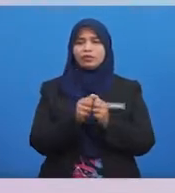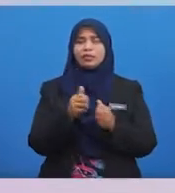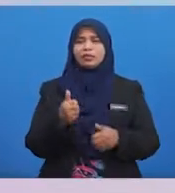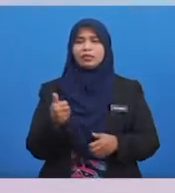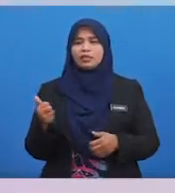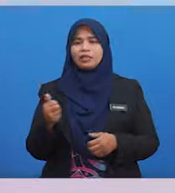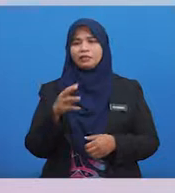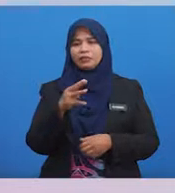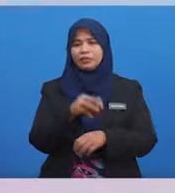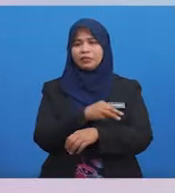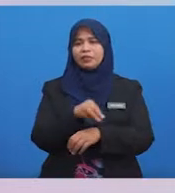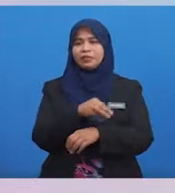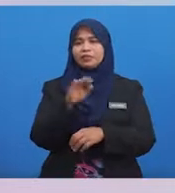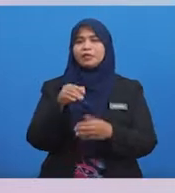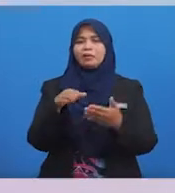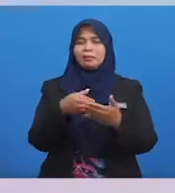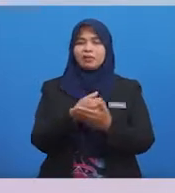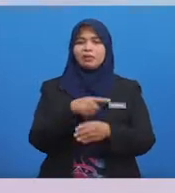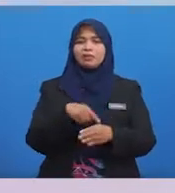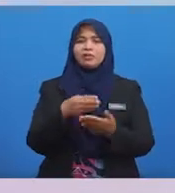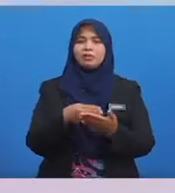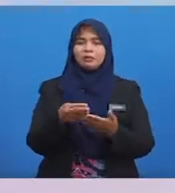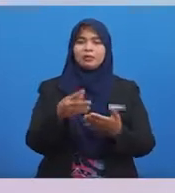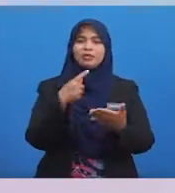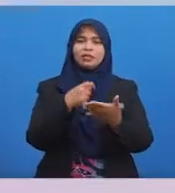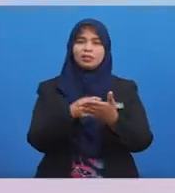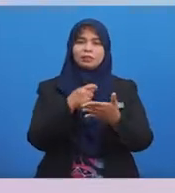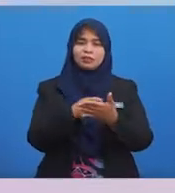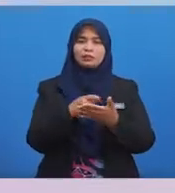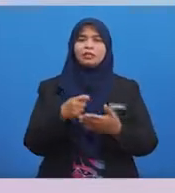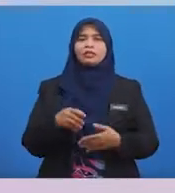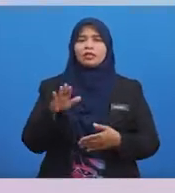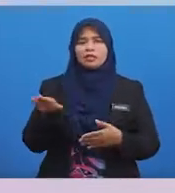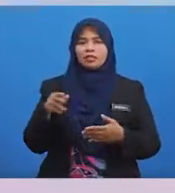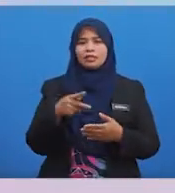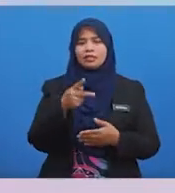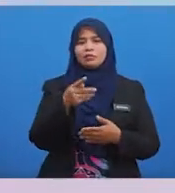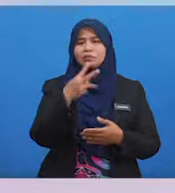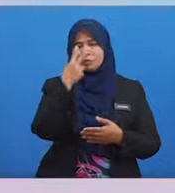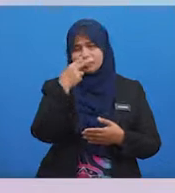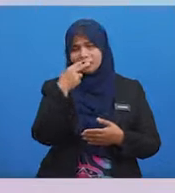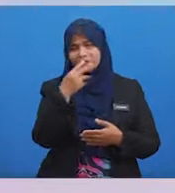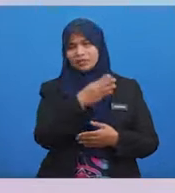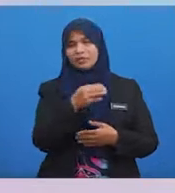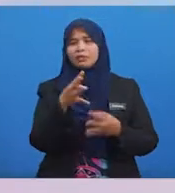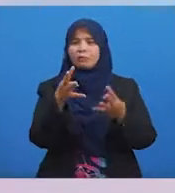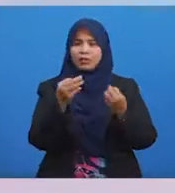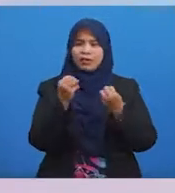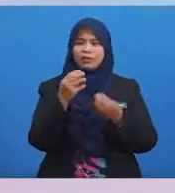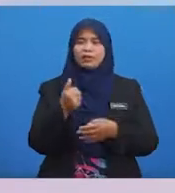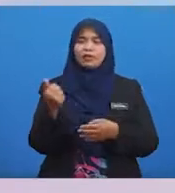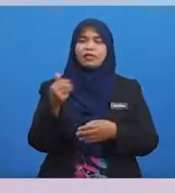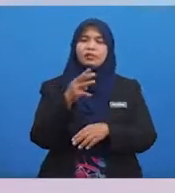dibeli tiba-tiba Adik kamu menangis dan hendak alat musik tersebut Hai